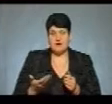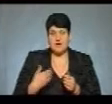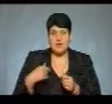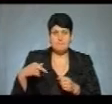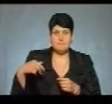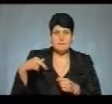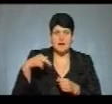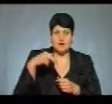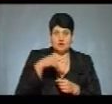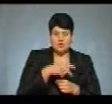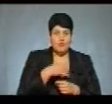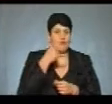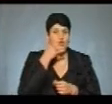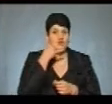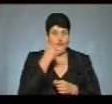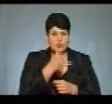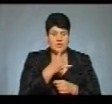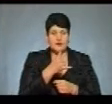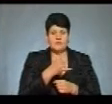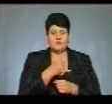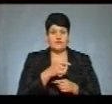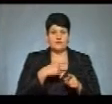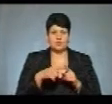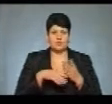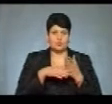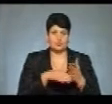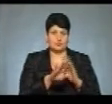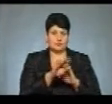перейшов через зебру, подзвонив в скору допомогу.